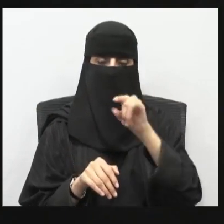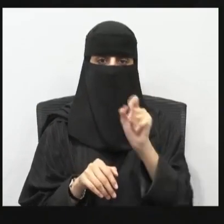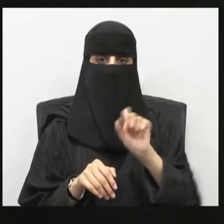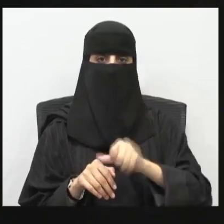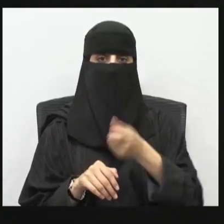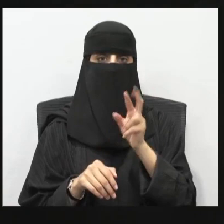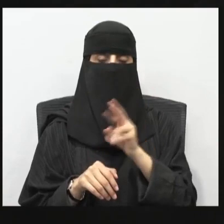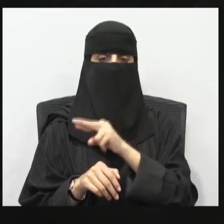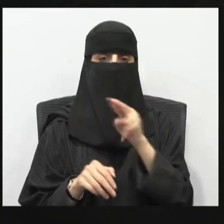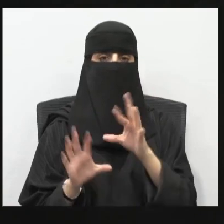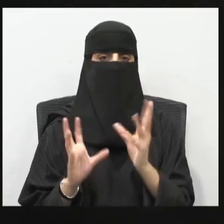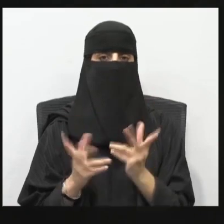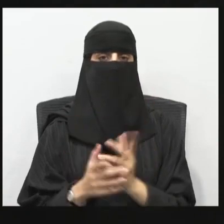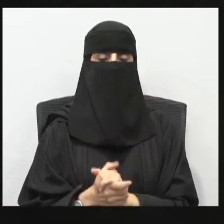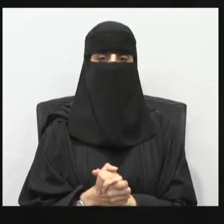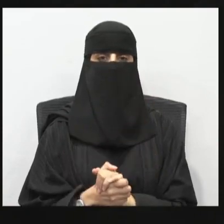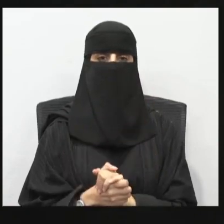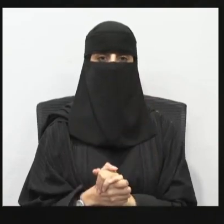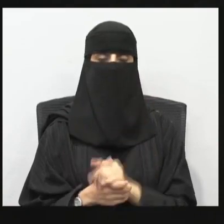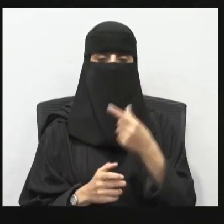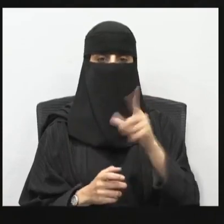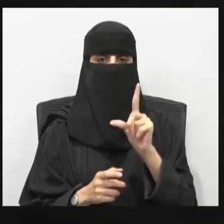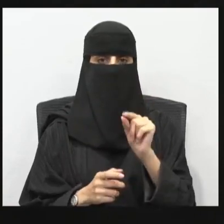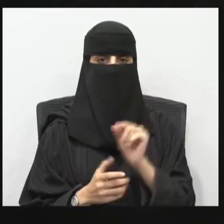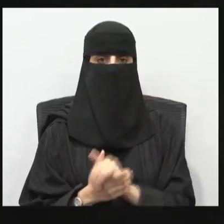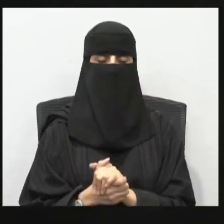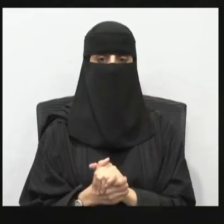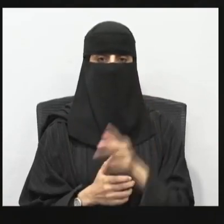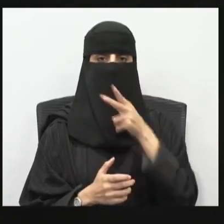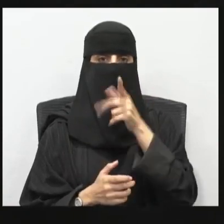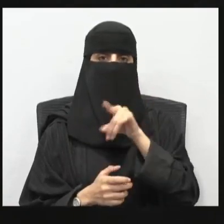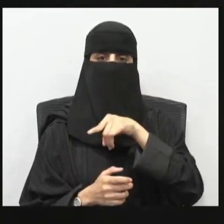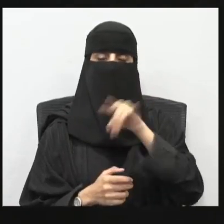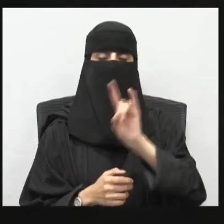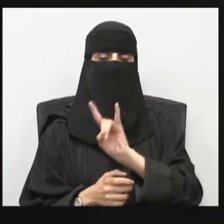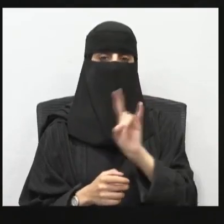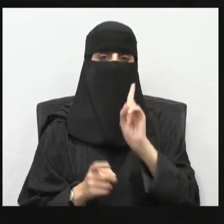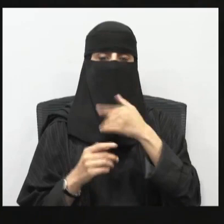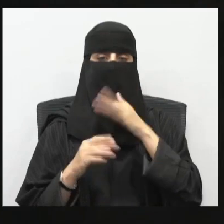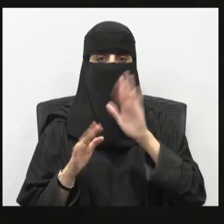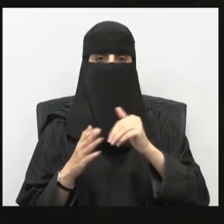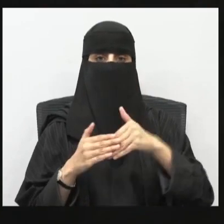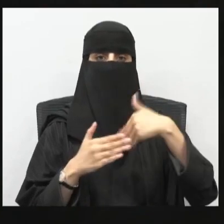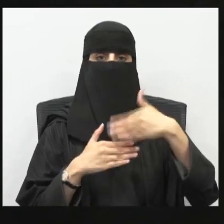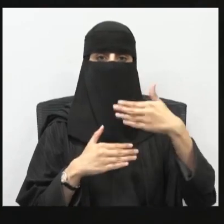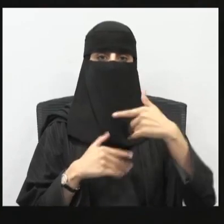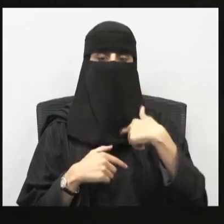فواز احسنتم قال له انها لا تطير ولكن في